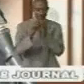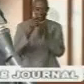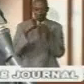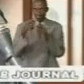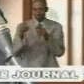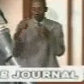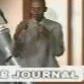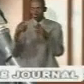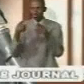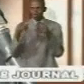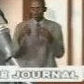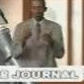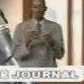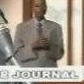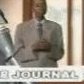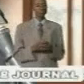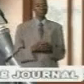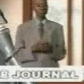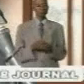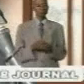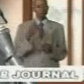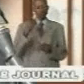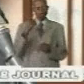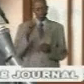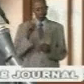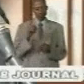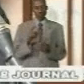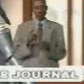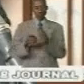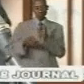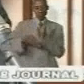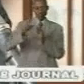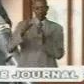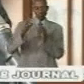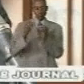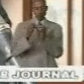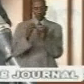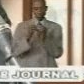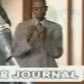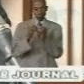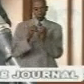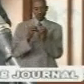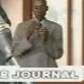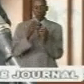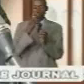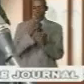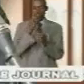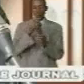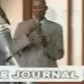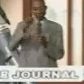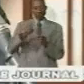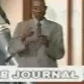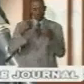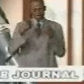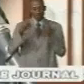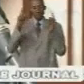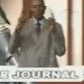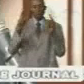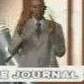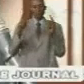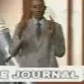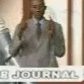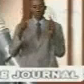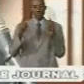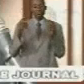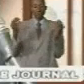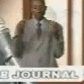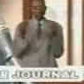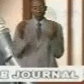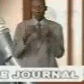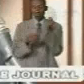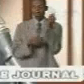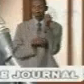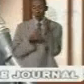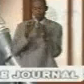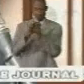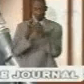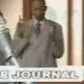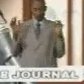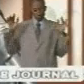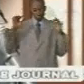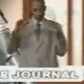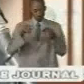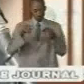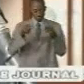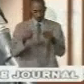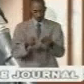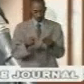la réussite de ce sommet, de cette fête, ne pourra pas avoir sans les télécommunications. Il y a d'abord ceux